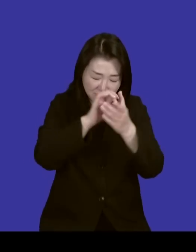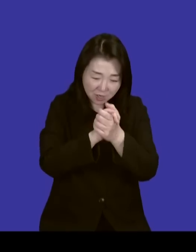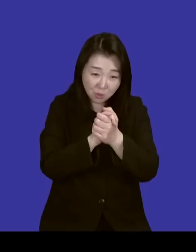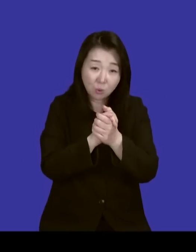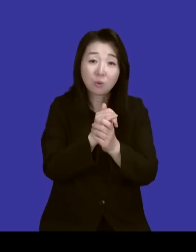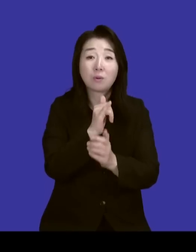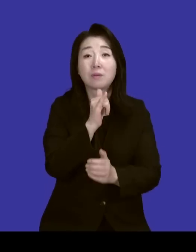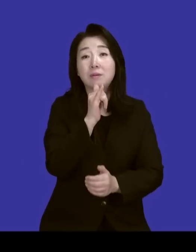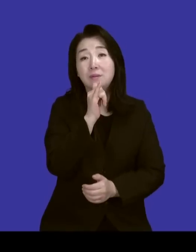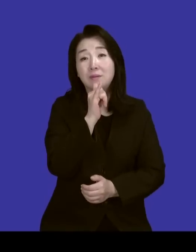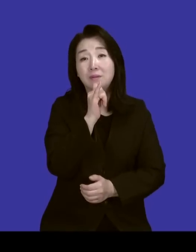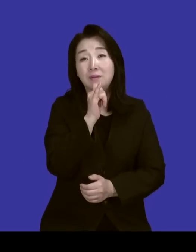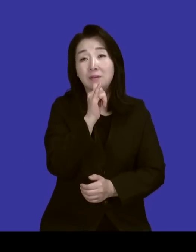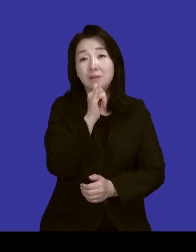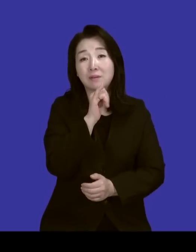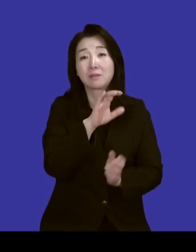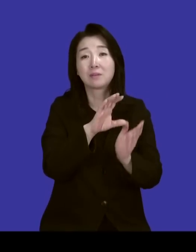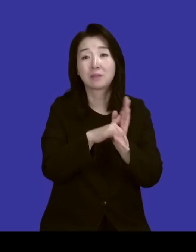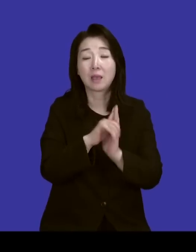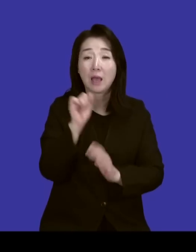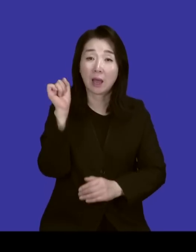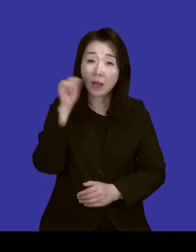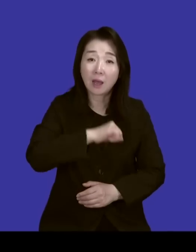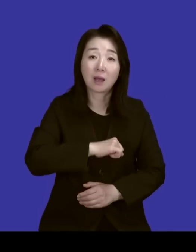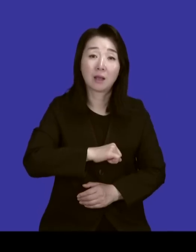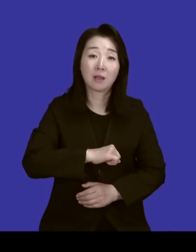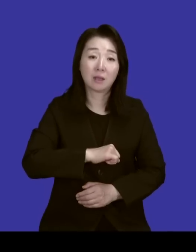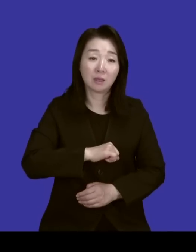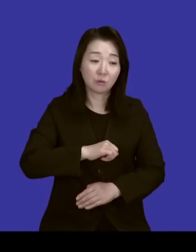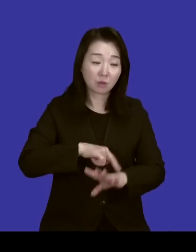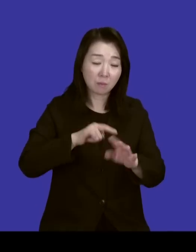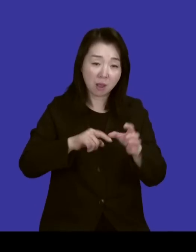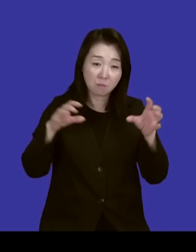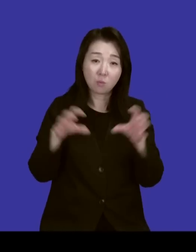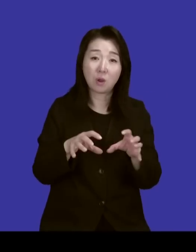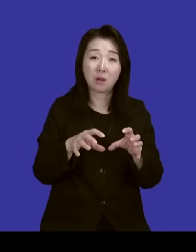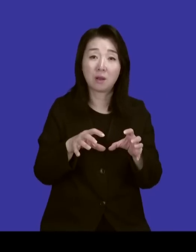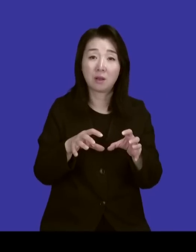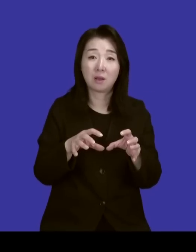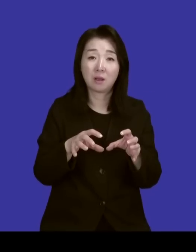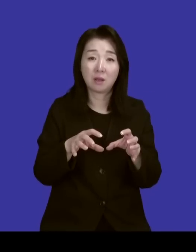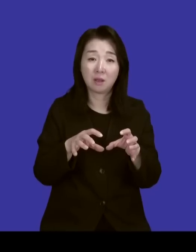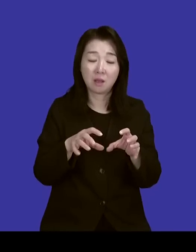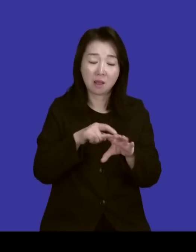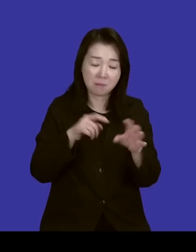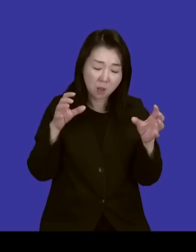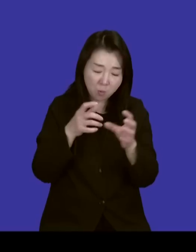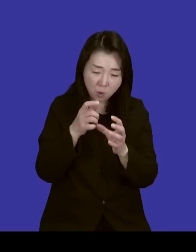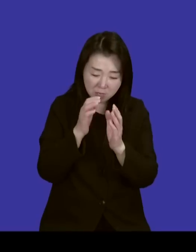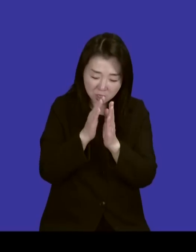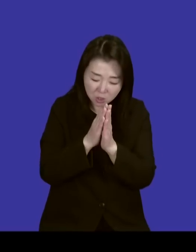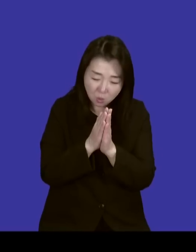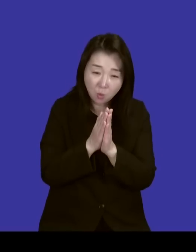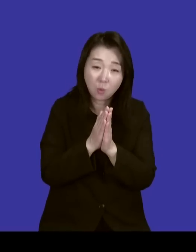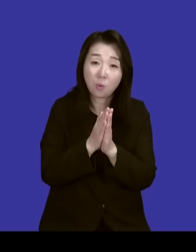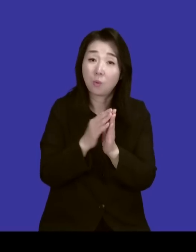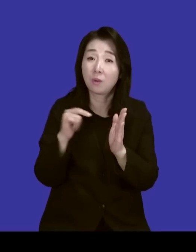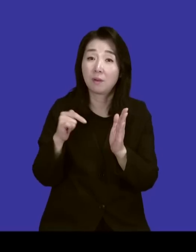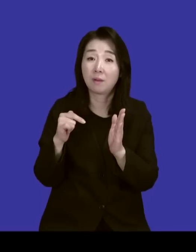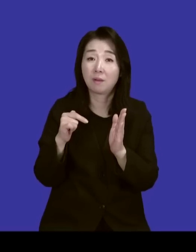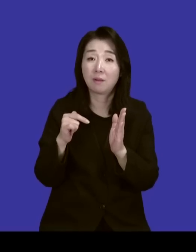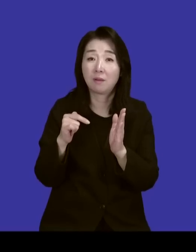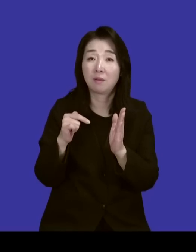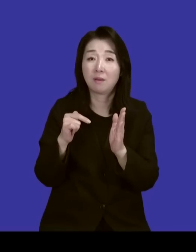거예요. 자리에서. 예. 그래서 그때 우리가 마음을 합해서 합심해서 드려지는 기도 예.